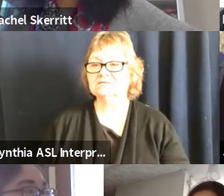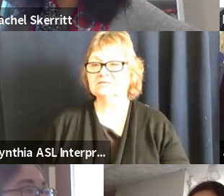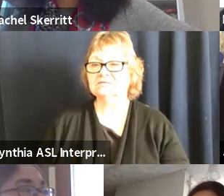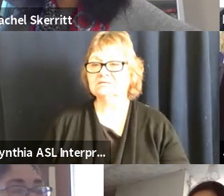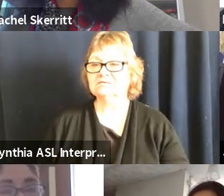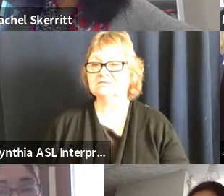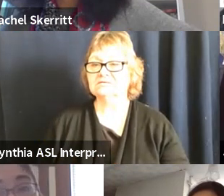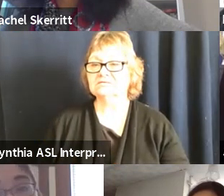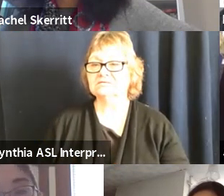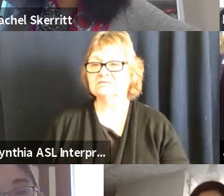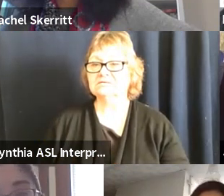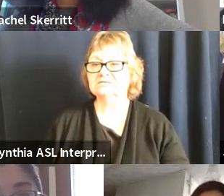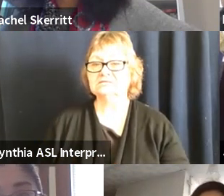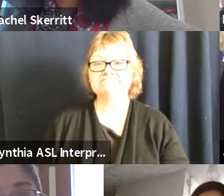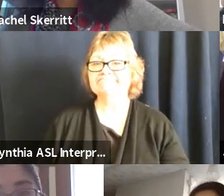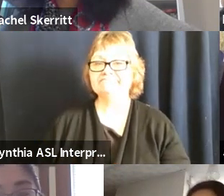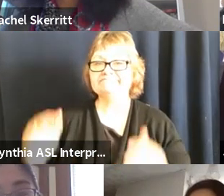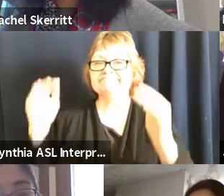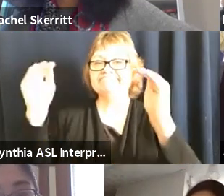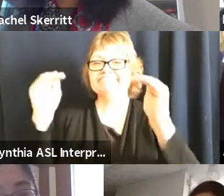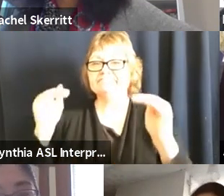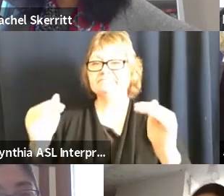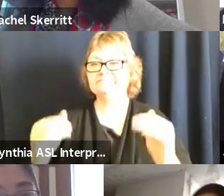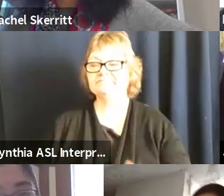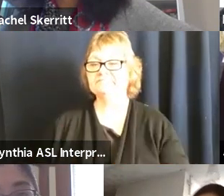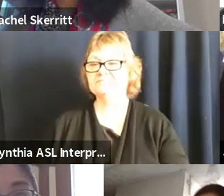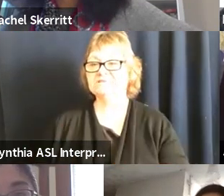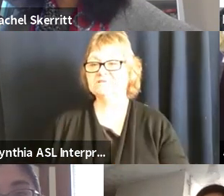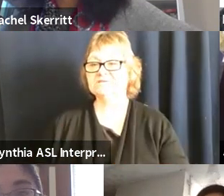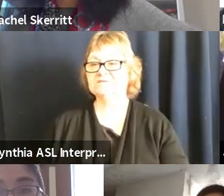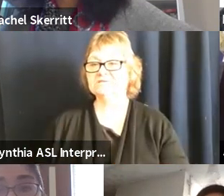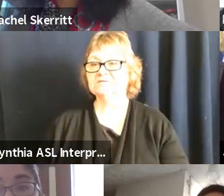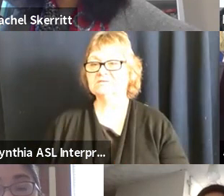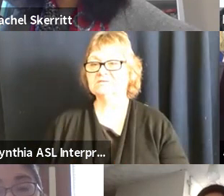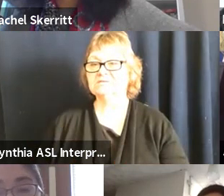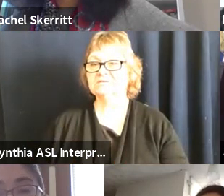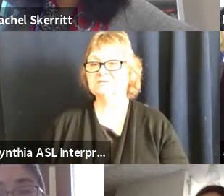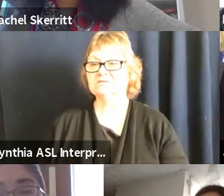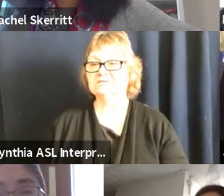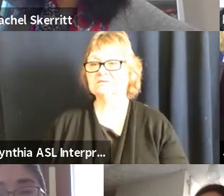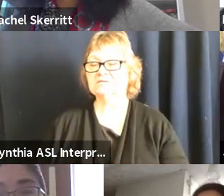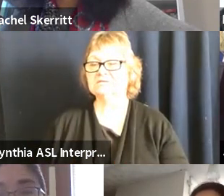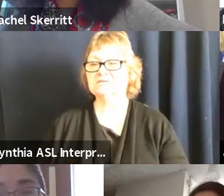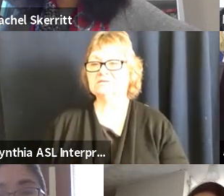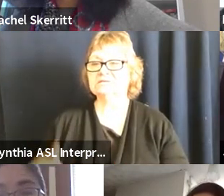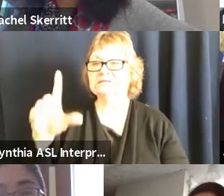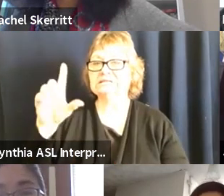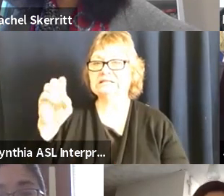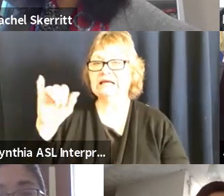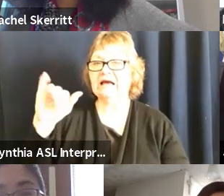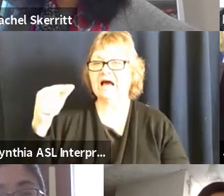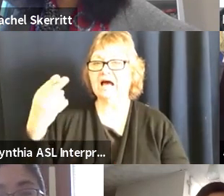Yuan. Okay, so let's go to the next person. 好，下一位。 We can go back. Leah Wu. Leah